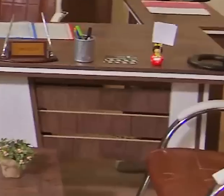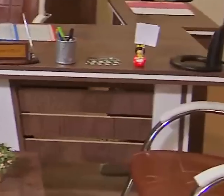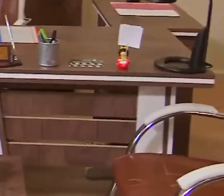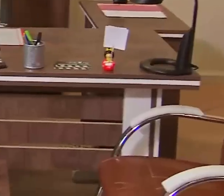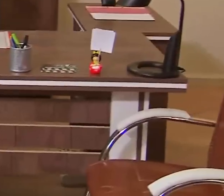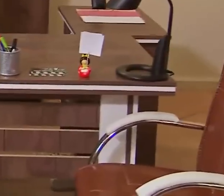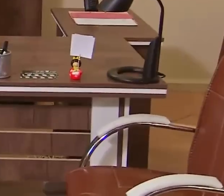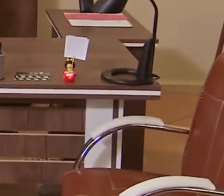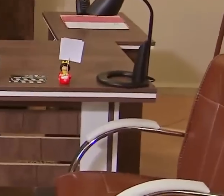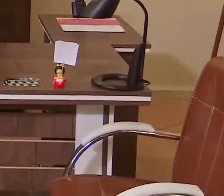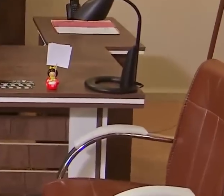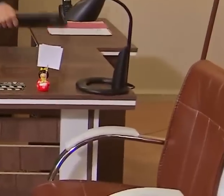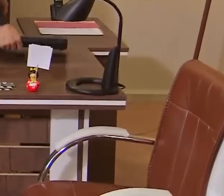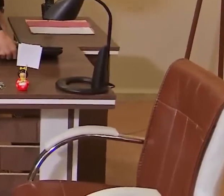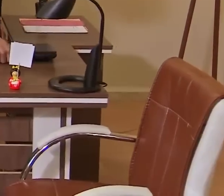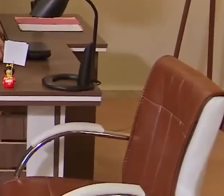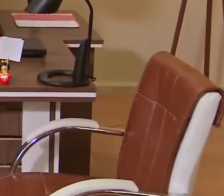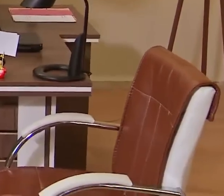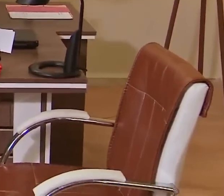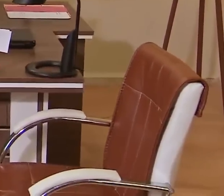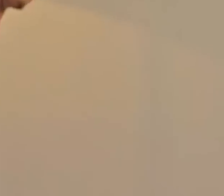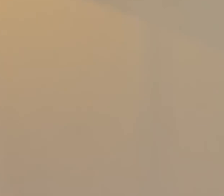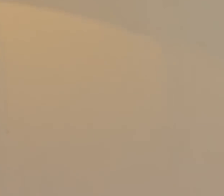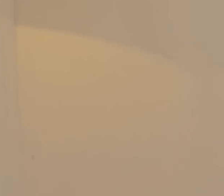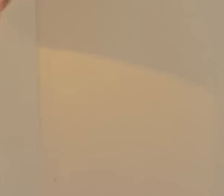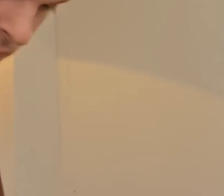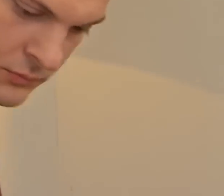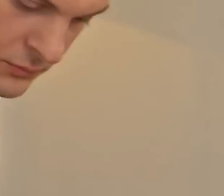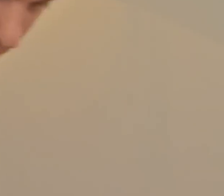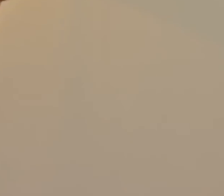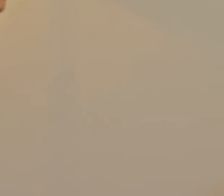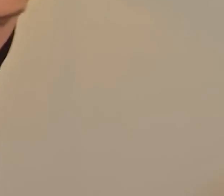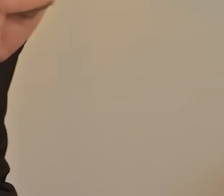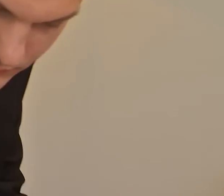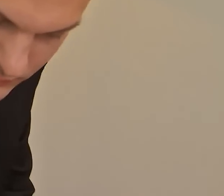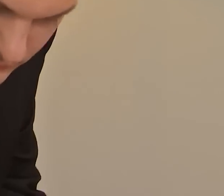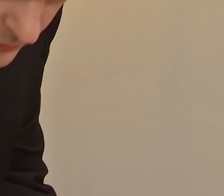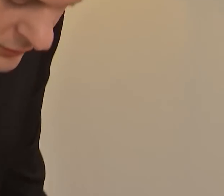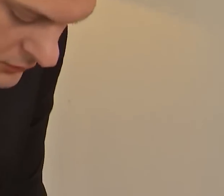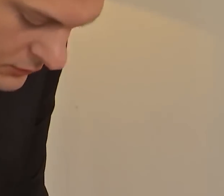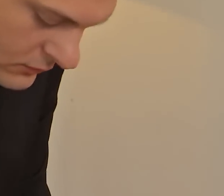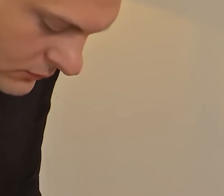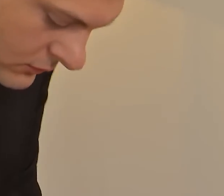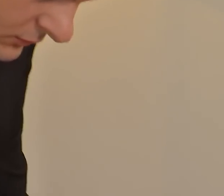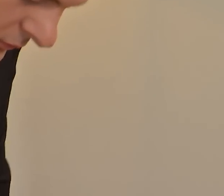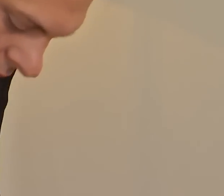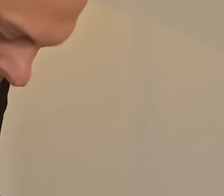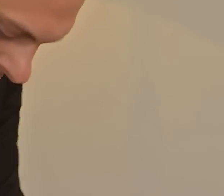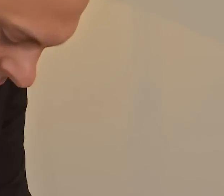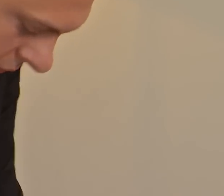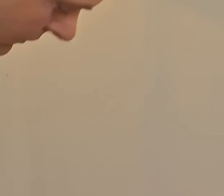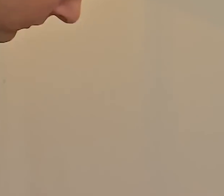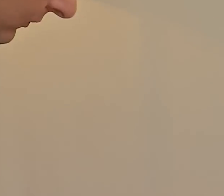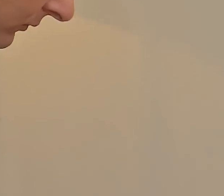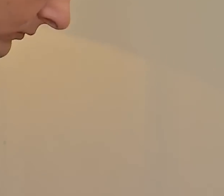koltuğunun arkasından geçip laptopu masanın o tarafına bıraktı. Etiketteki minik dolaba yaklaştı, üst çekmeceyi açtı, kulaklığı